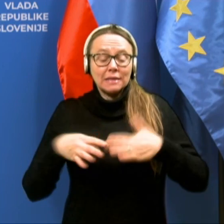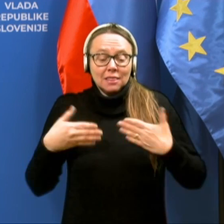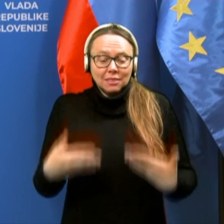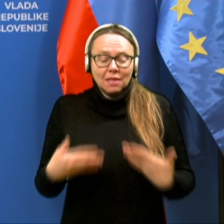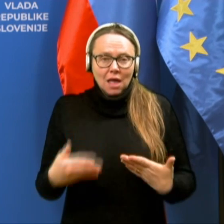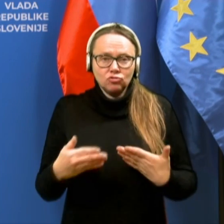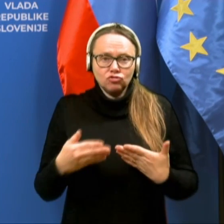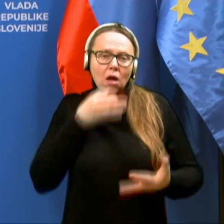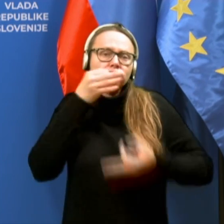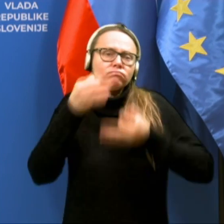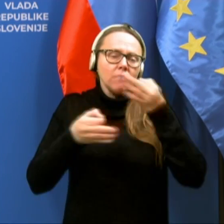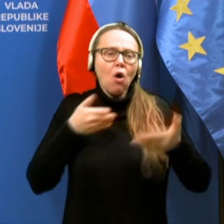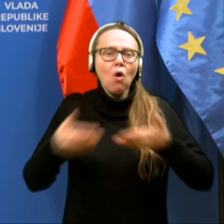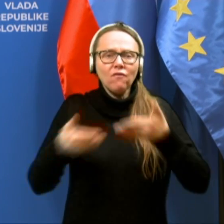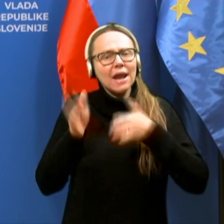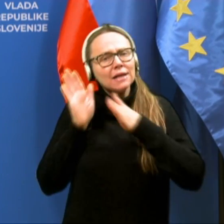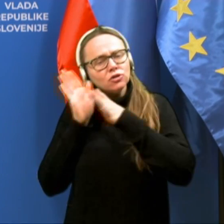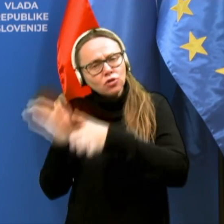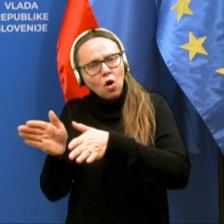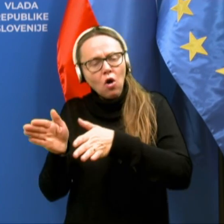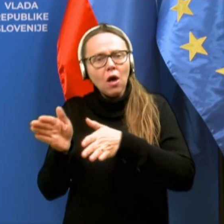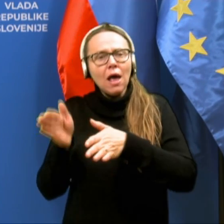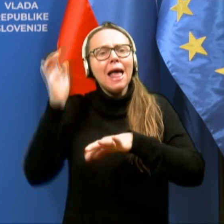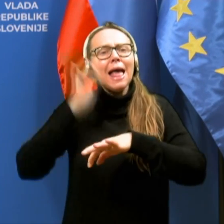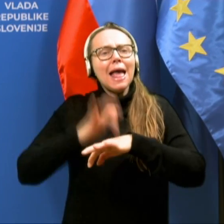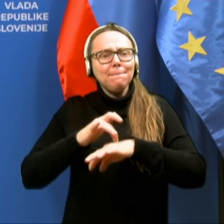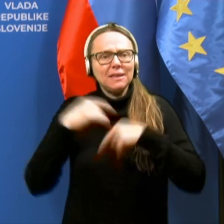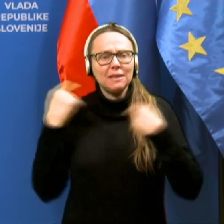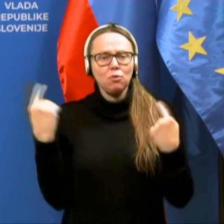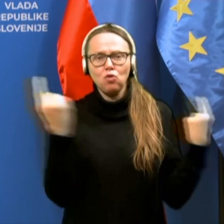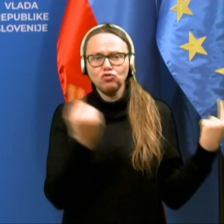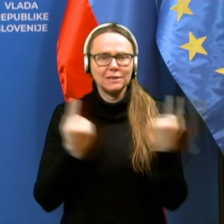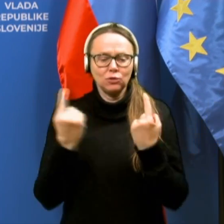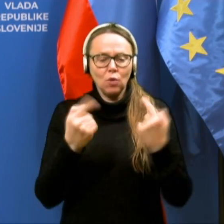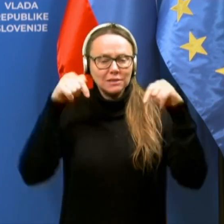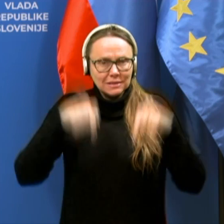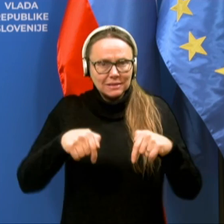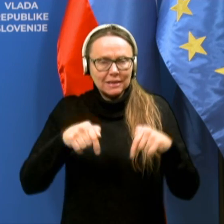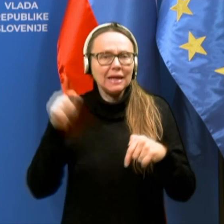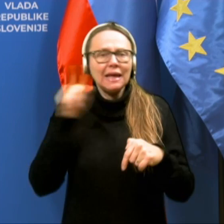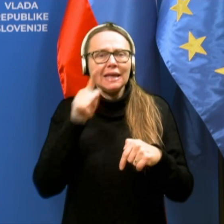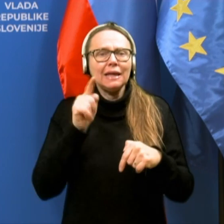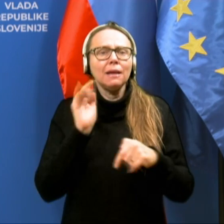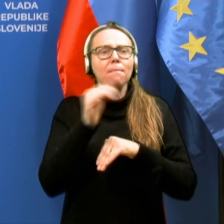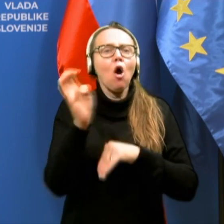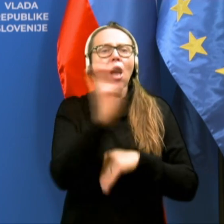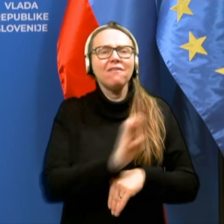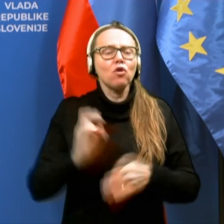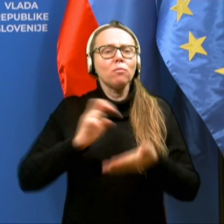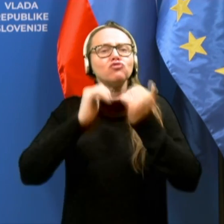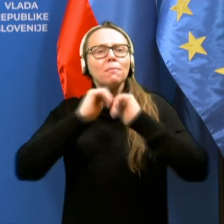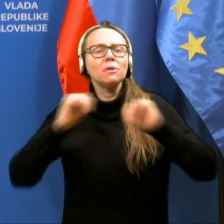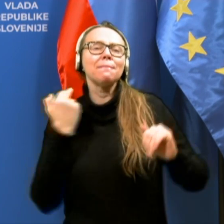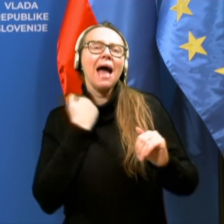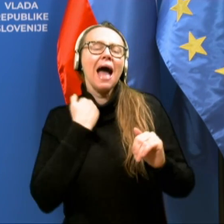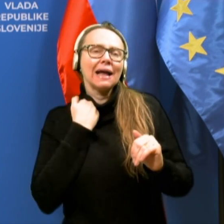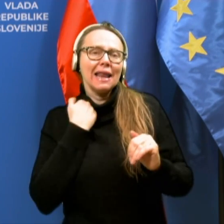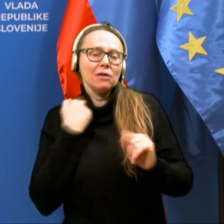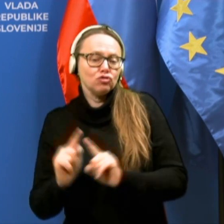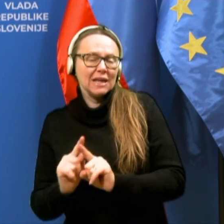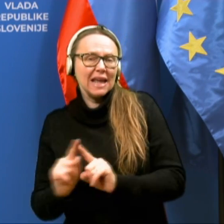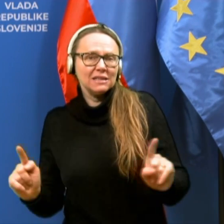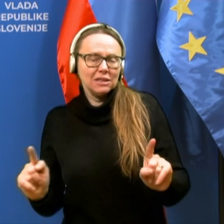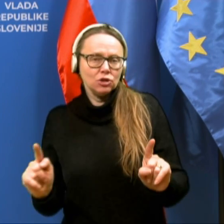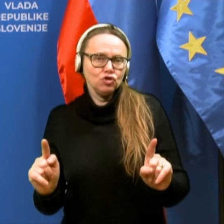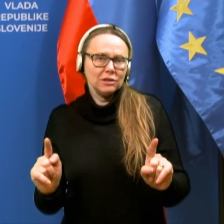Današnjo novinarsko konferenco posvečamo epidemiološkim razmeram pri nas in po Evropi, ter še posebej angleški varianti